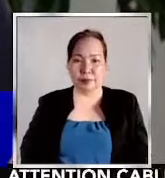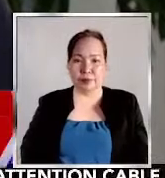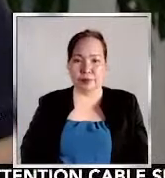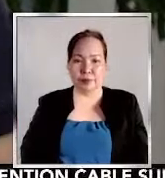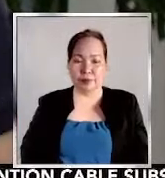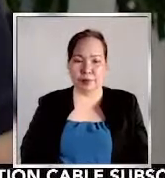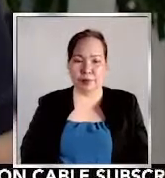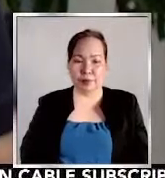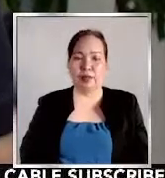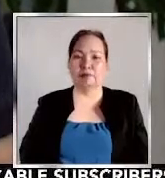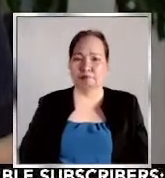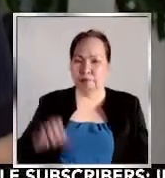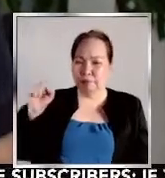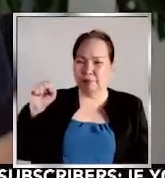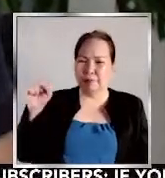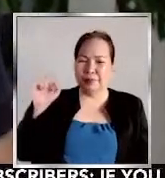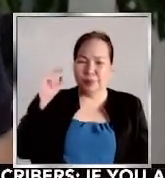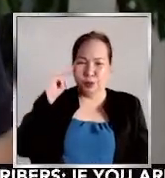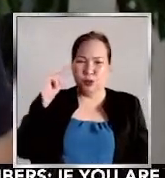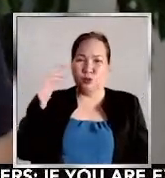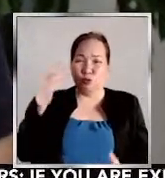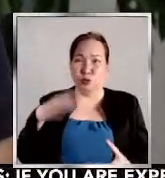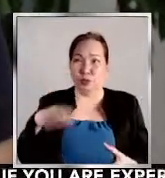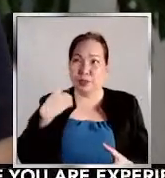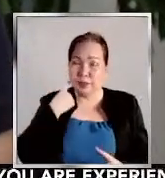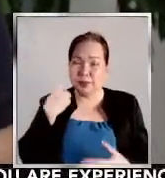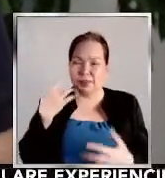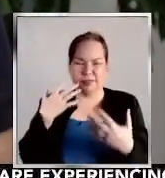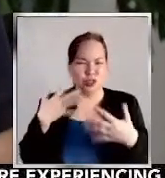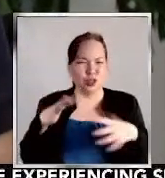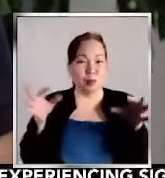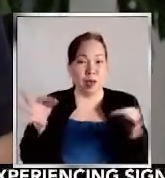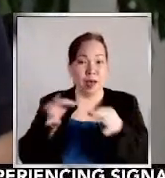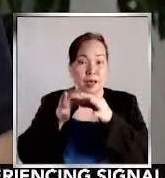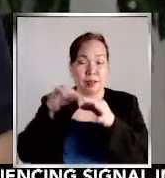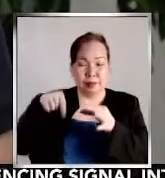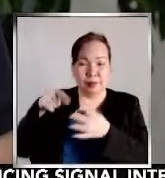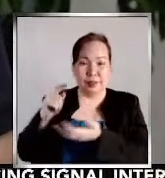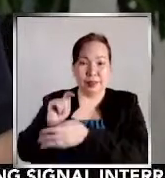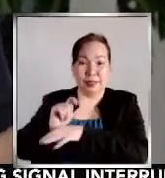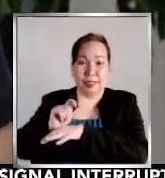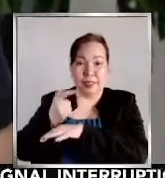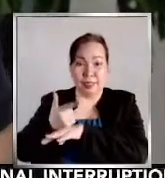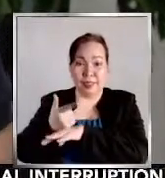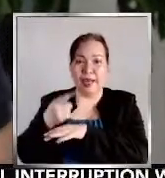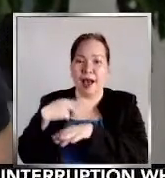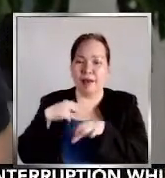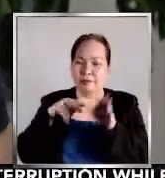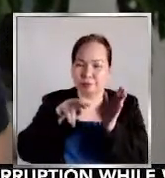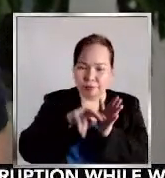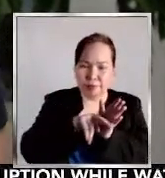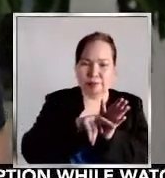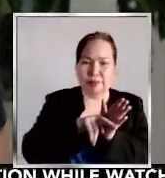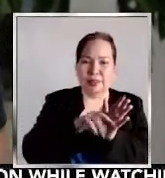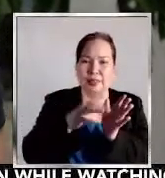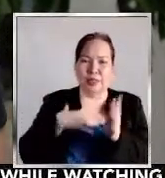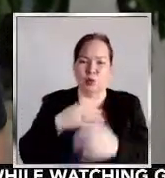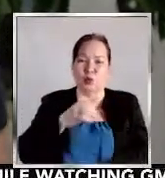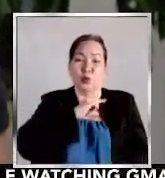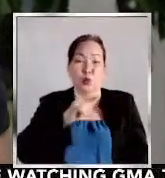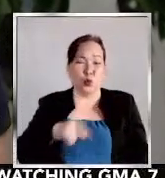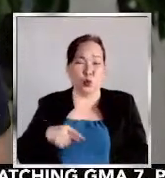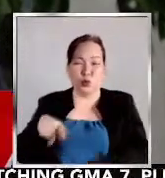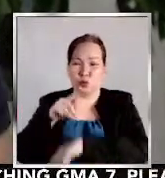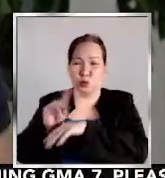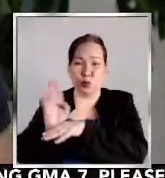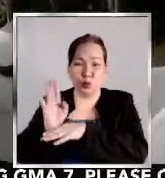Nelson, katatapos lamang ng misa dito sa Heritage Park sa Taguig kung saan nakaburol ang mga labi ng Queen of Philippine Movies na si Susan